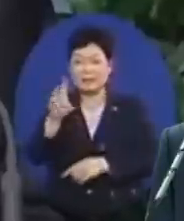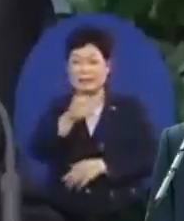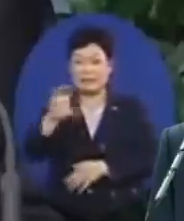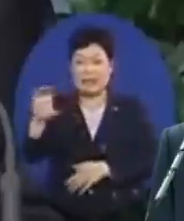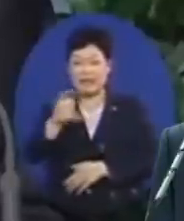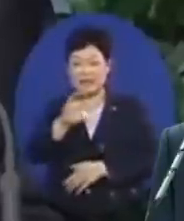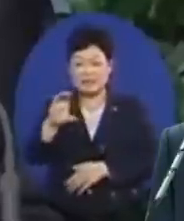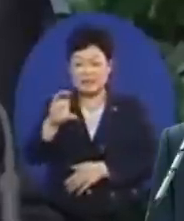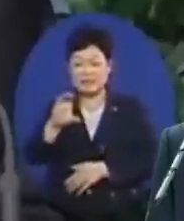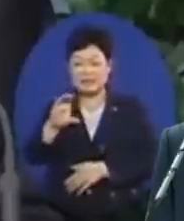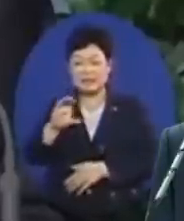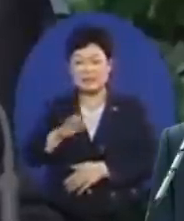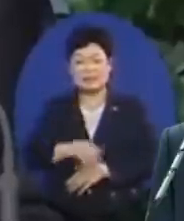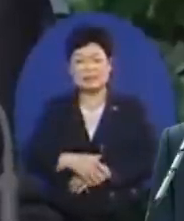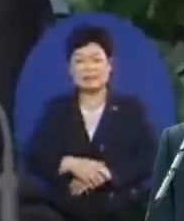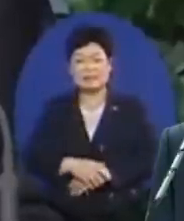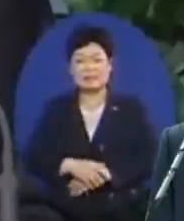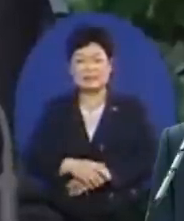21세기는